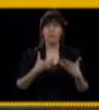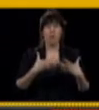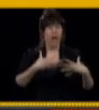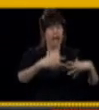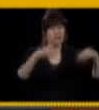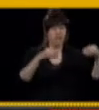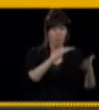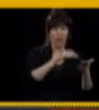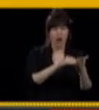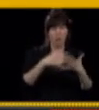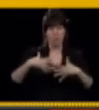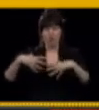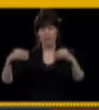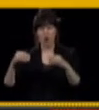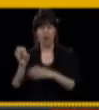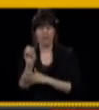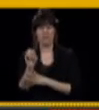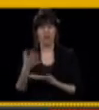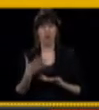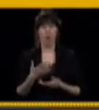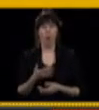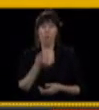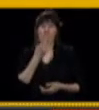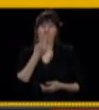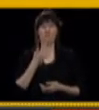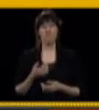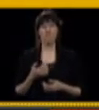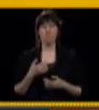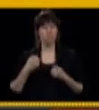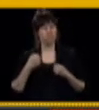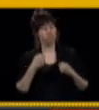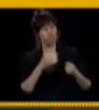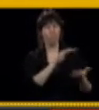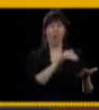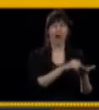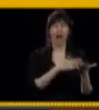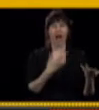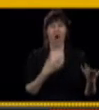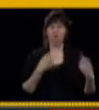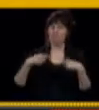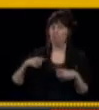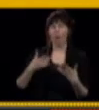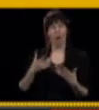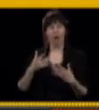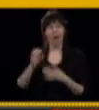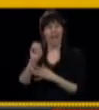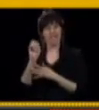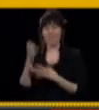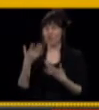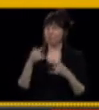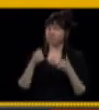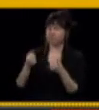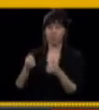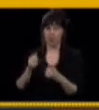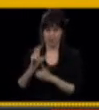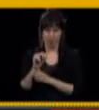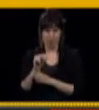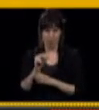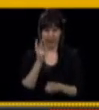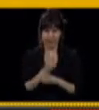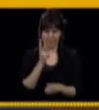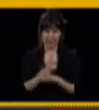bien fait pas exprès pour aller à montréal ou en estrie alesi seulement c'est absolument nécessaire parce qu'il ya toutes proportions gardées